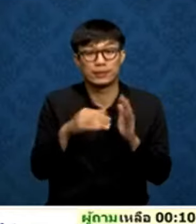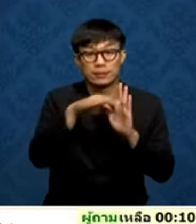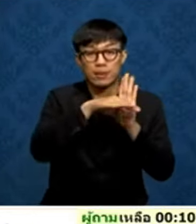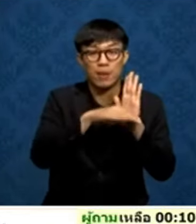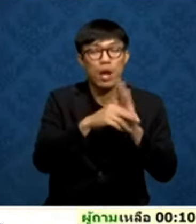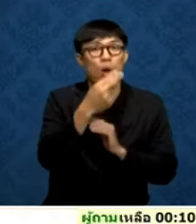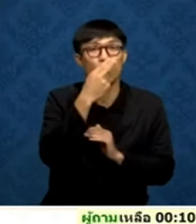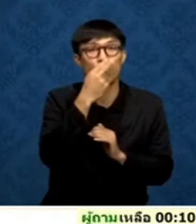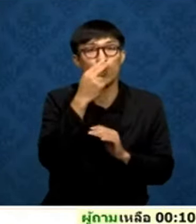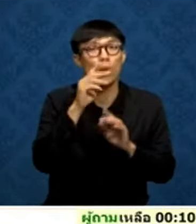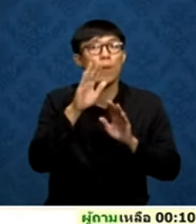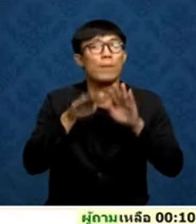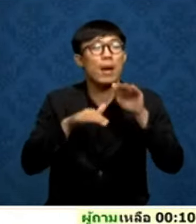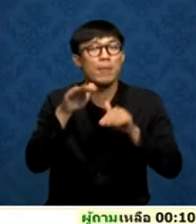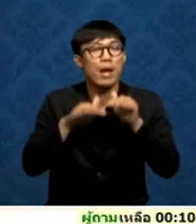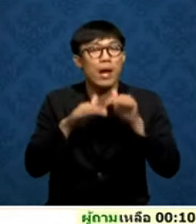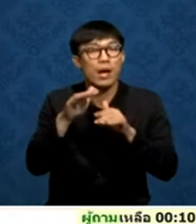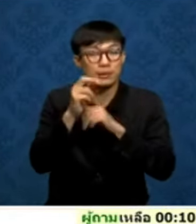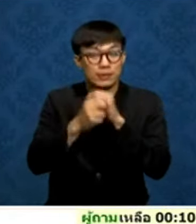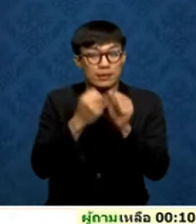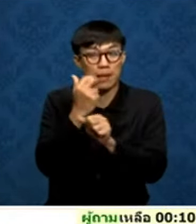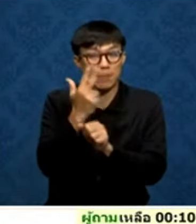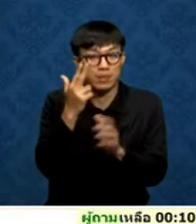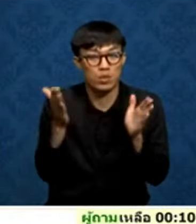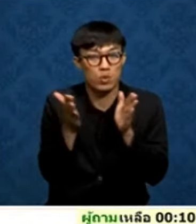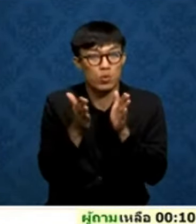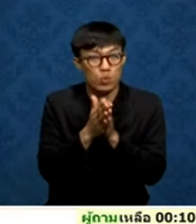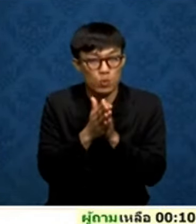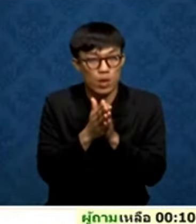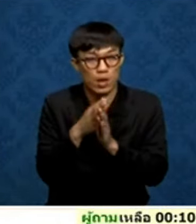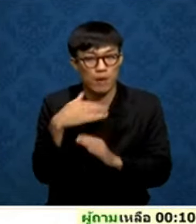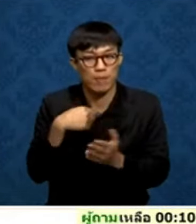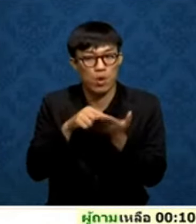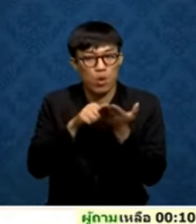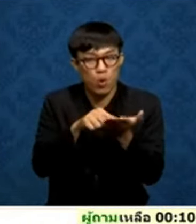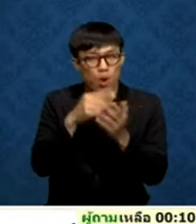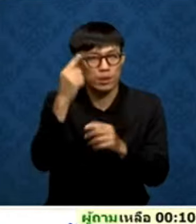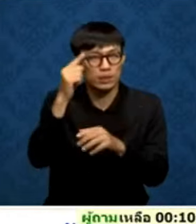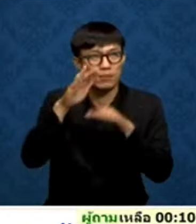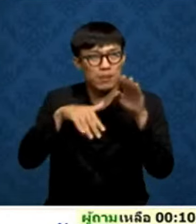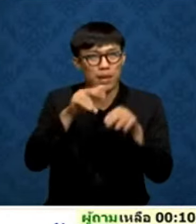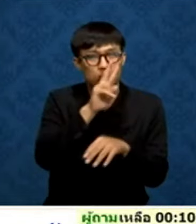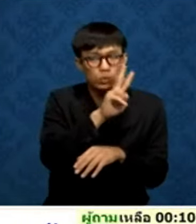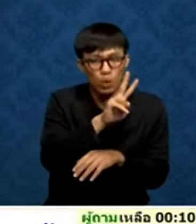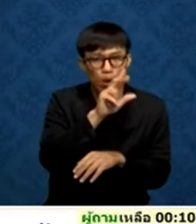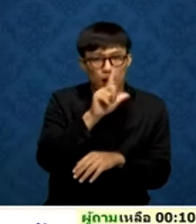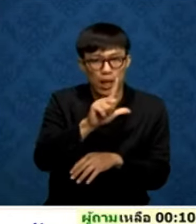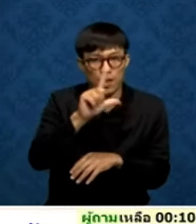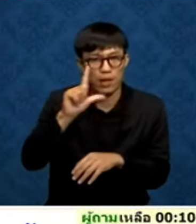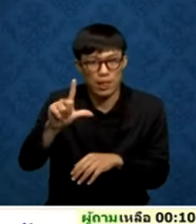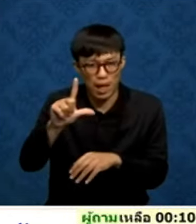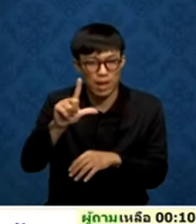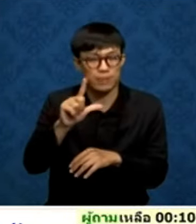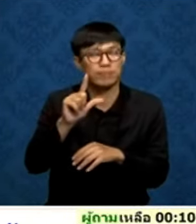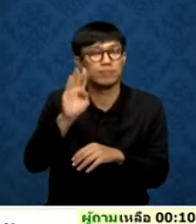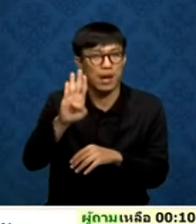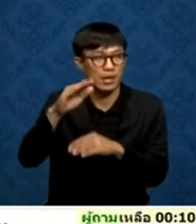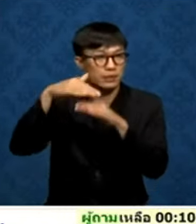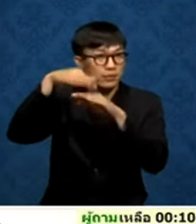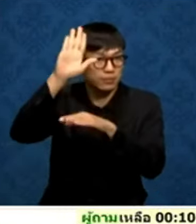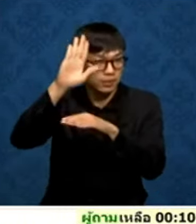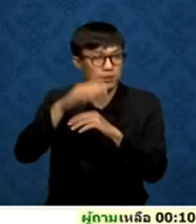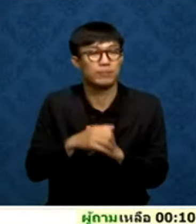ครับก็จะเห็นว่า3ปีรวมกันแล้วยอดที่มาขอคำขอน่าจะประมาณ2ล้านล้านบาทบวกขึ้นไป